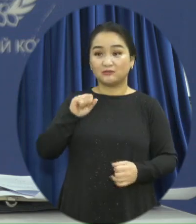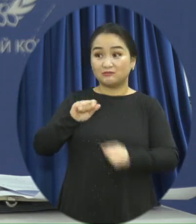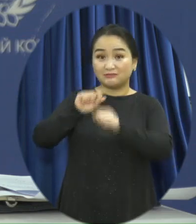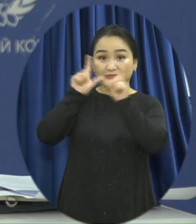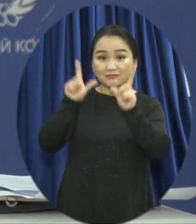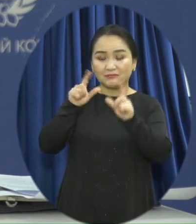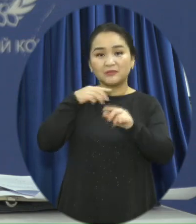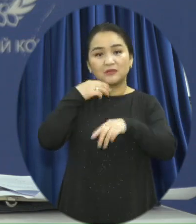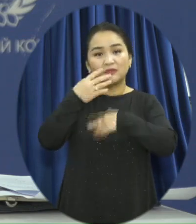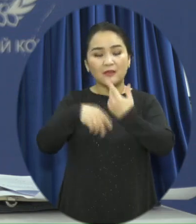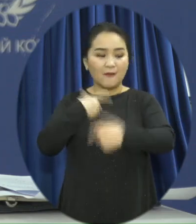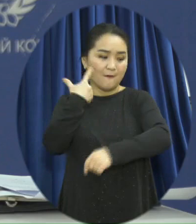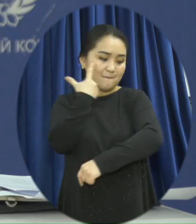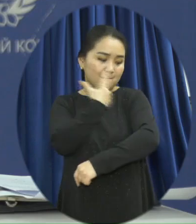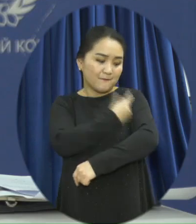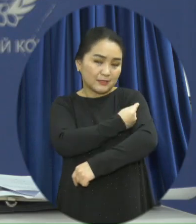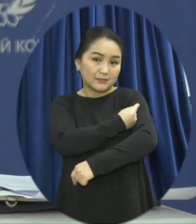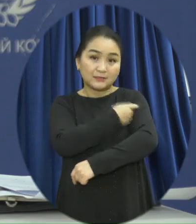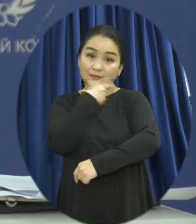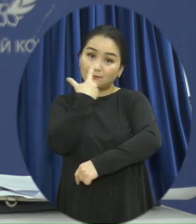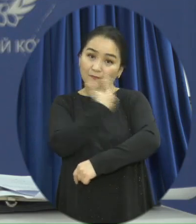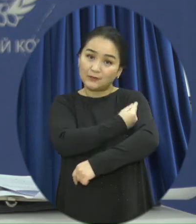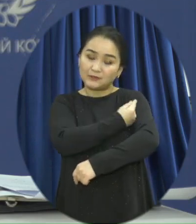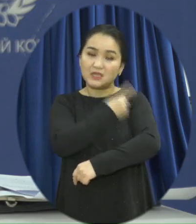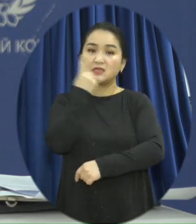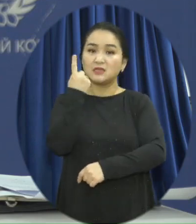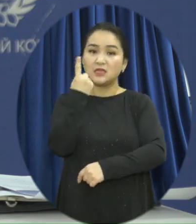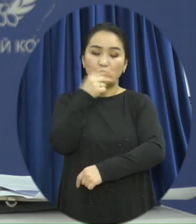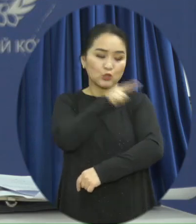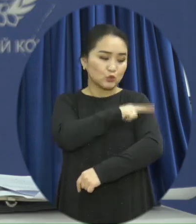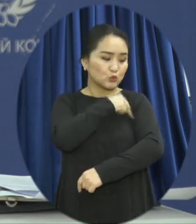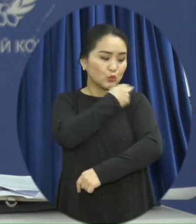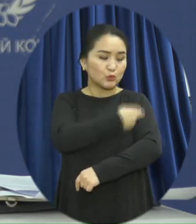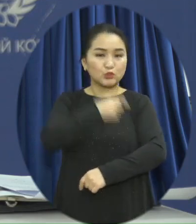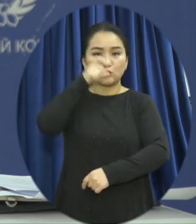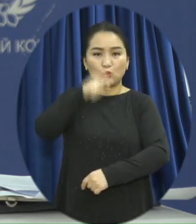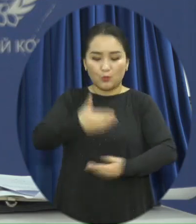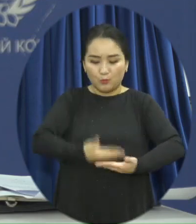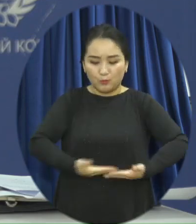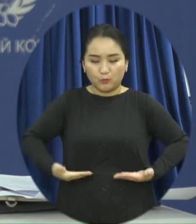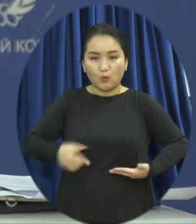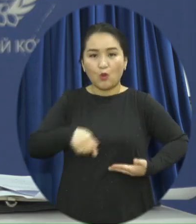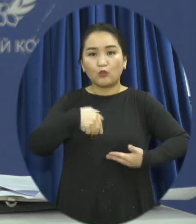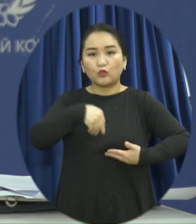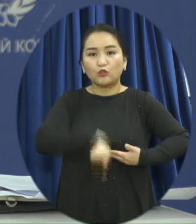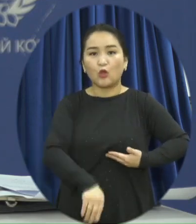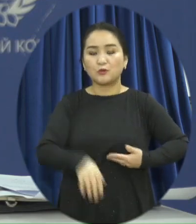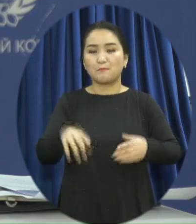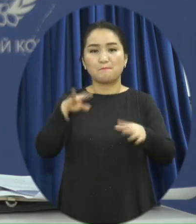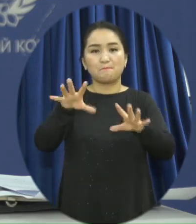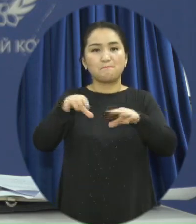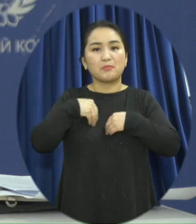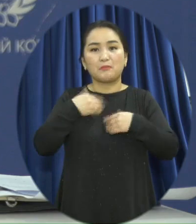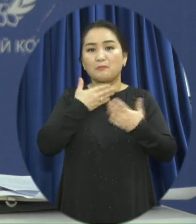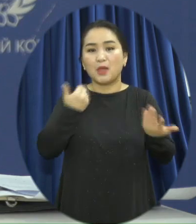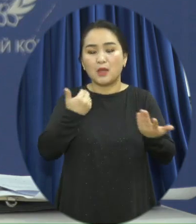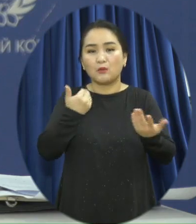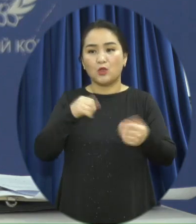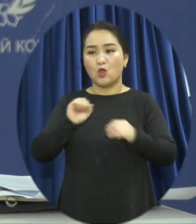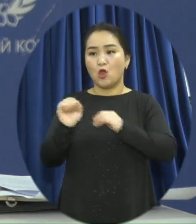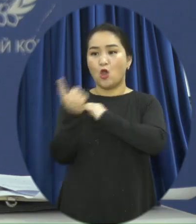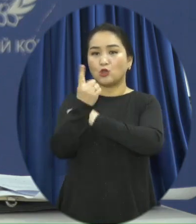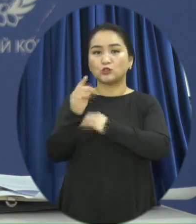тариулсантай холбоотойгоор сувлэгчийн нэг сувлэгчийн одоо бүслэхээс хойш мдээгүй болсон онцгой байдлын ажилтан одоо зүрхэн нүвцэн энтер